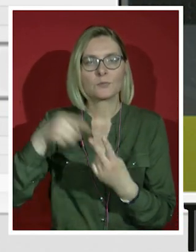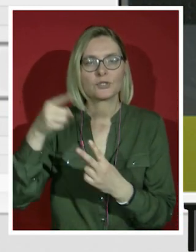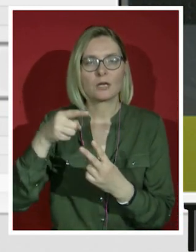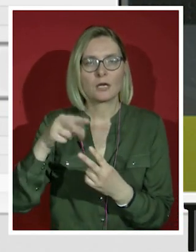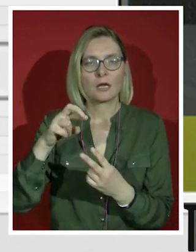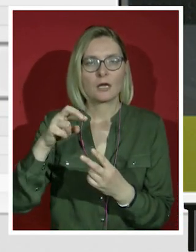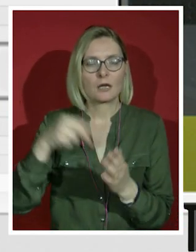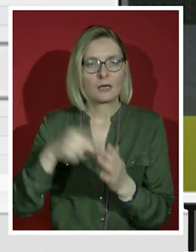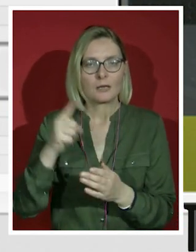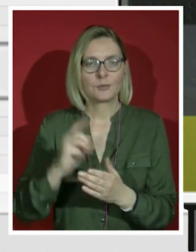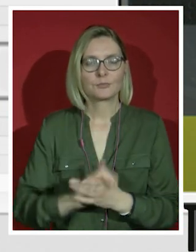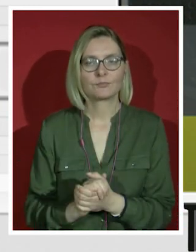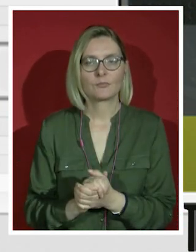пчеларство?